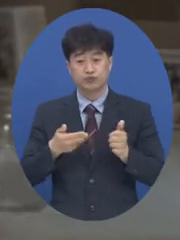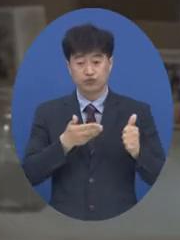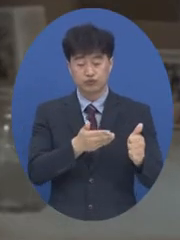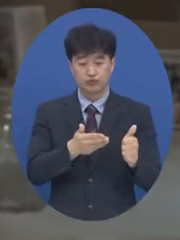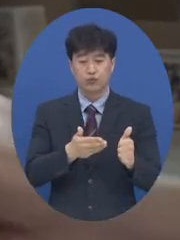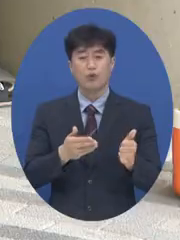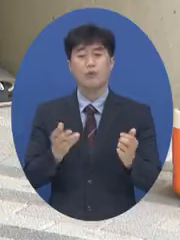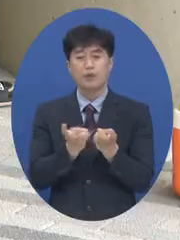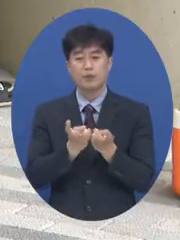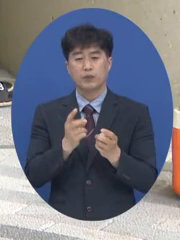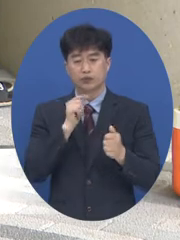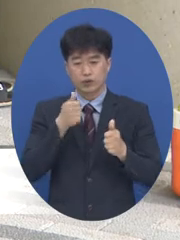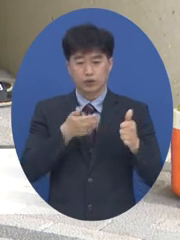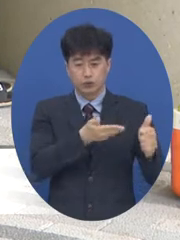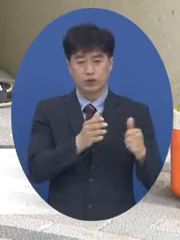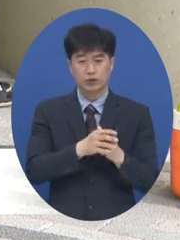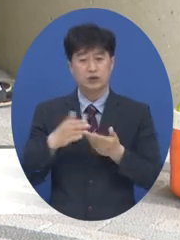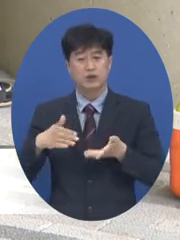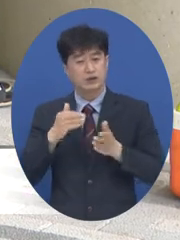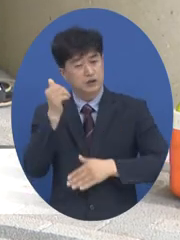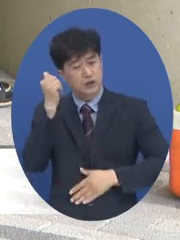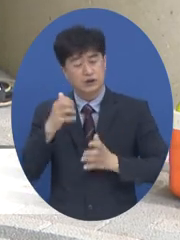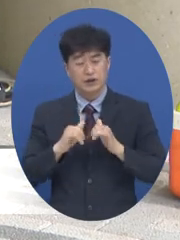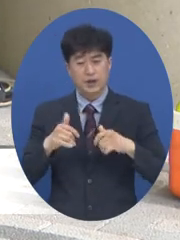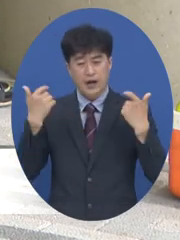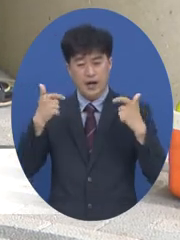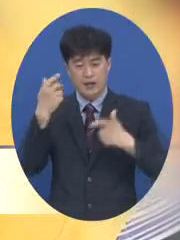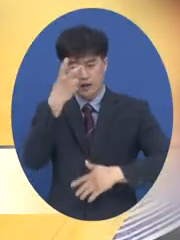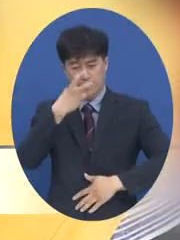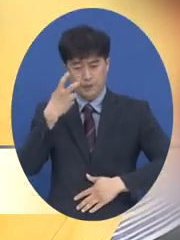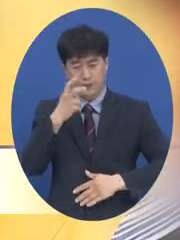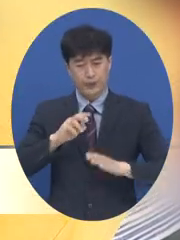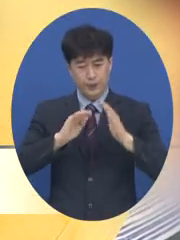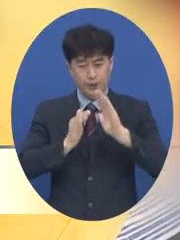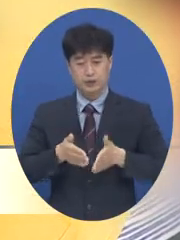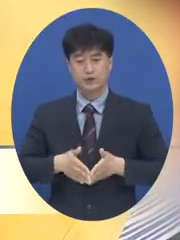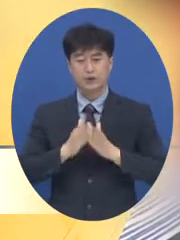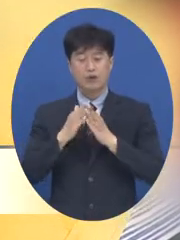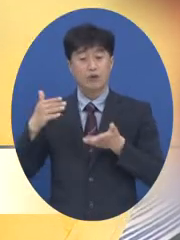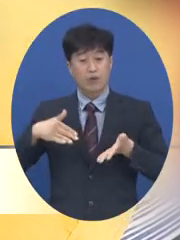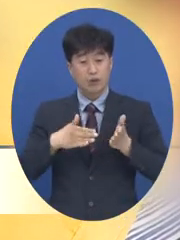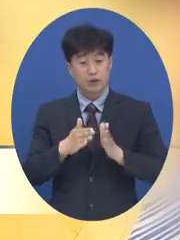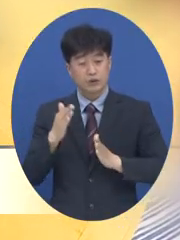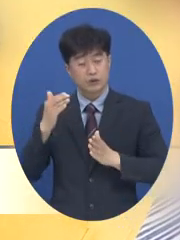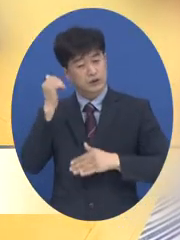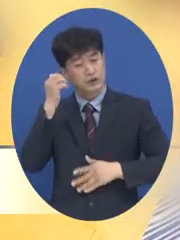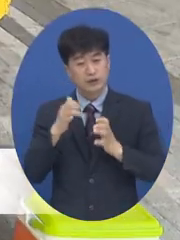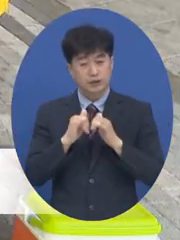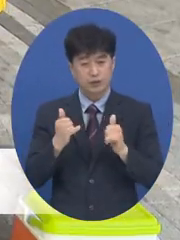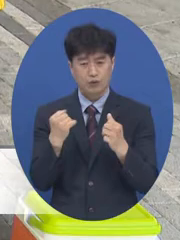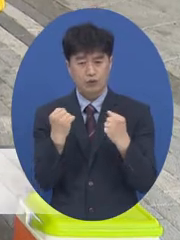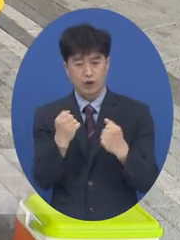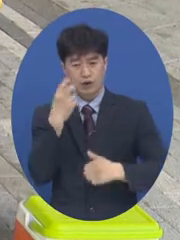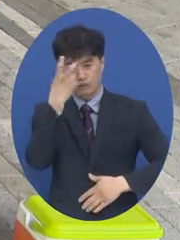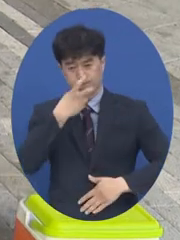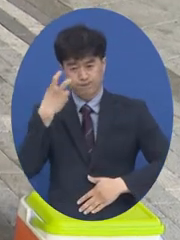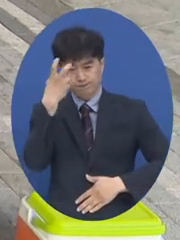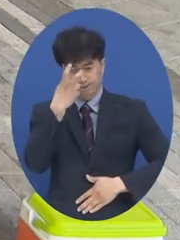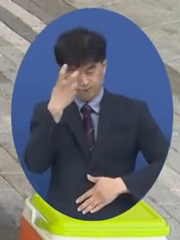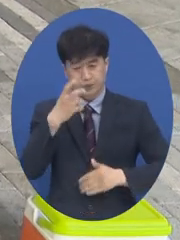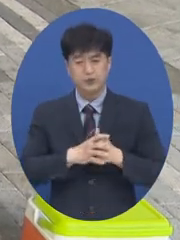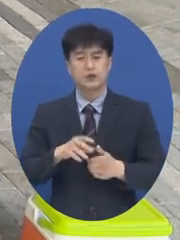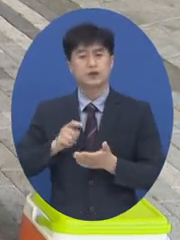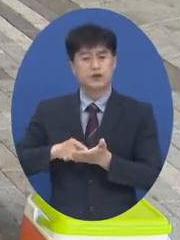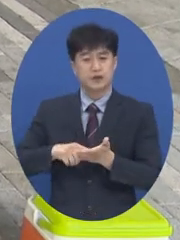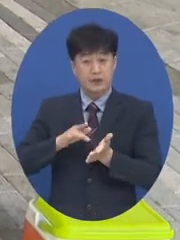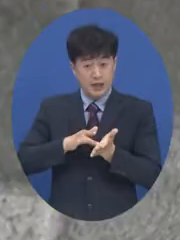수칙을 안내합니다. 또한 노숙인 상시 보호 체계를 구축해 거리 노숙인들의 건강 상태를 수시로 점검하고